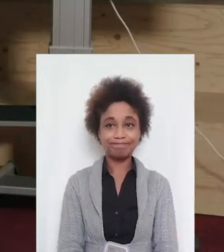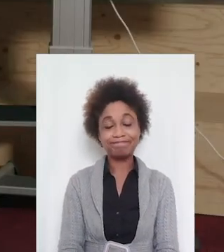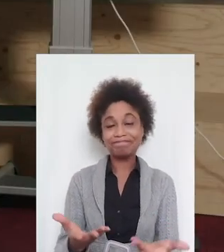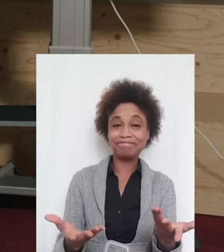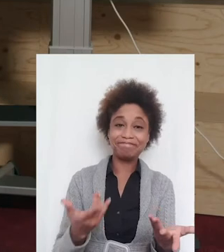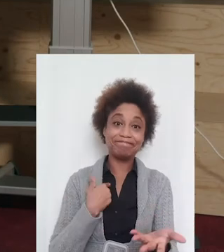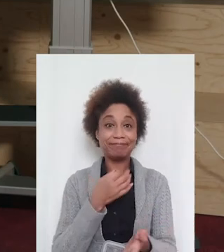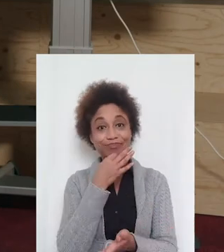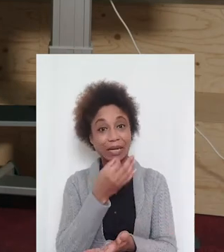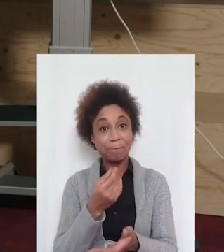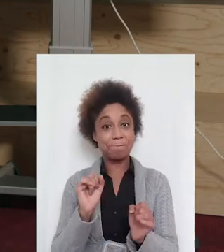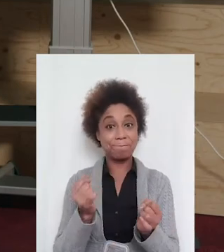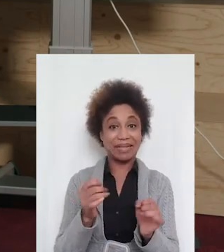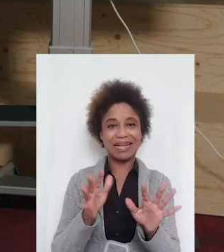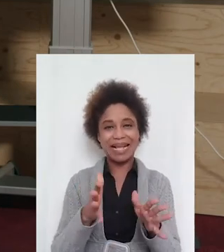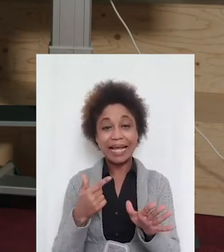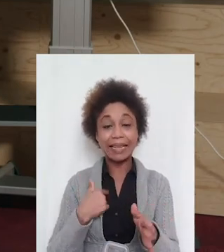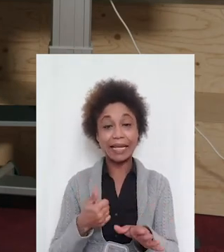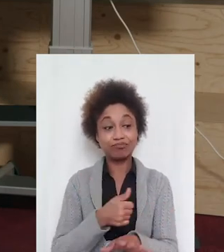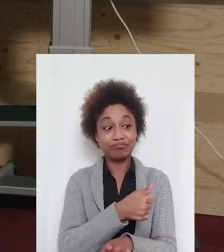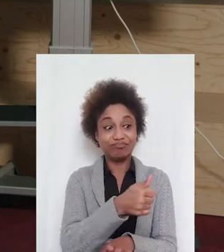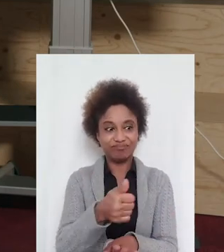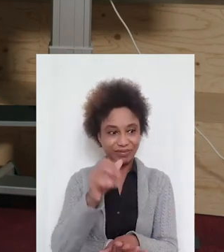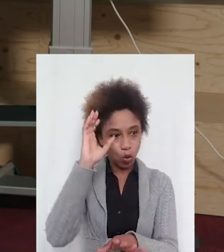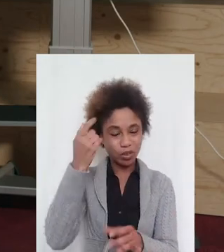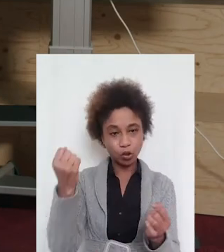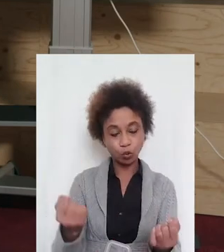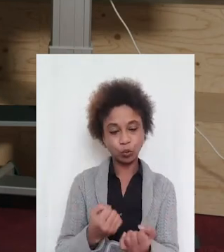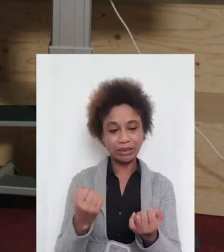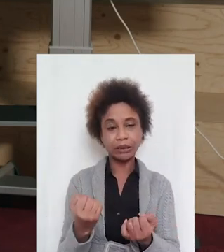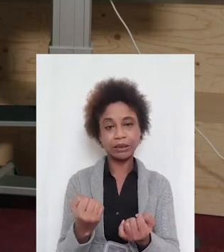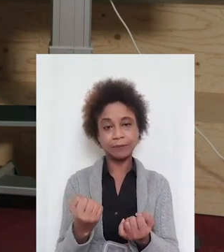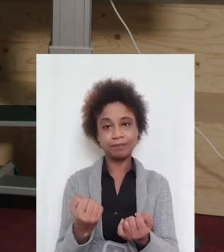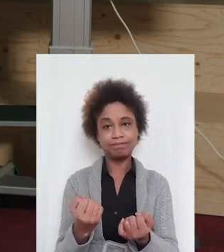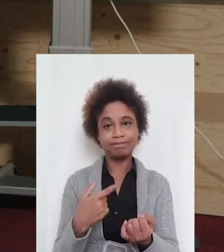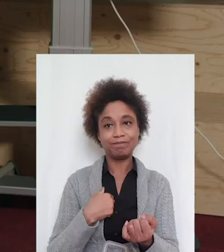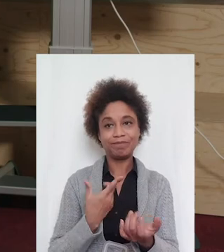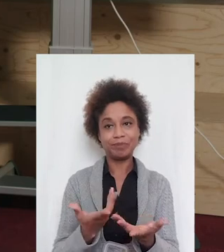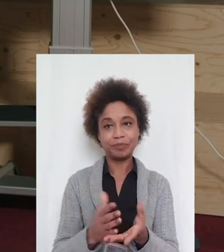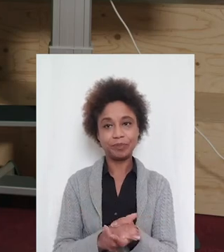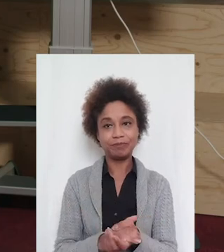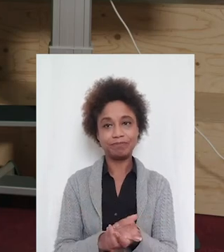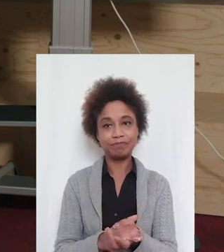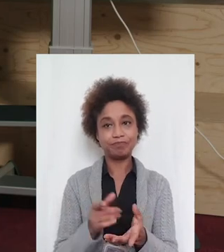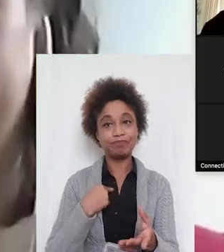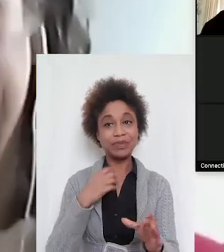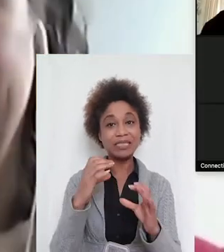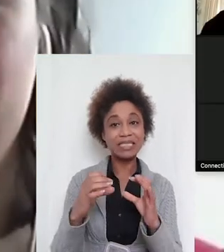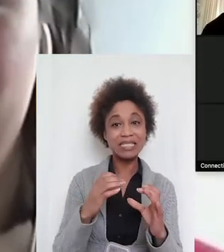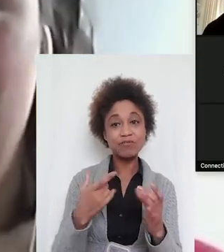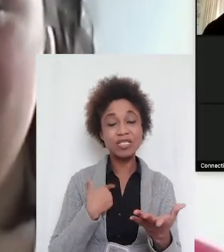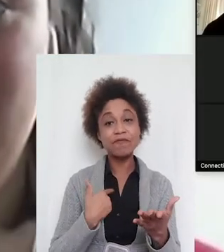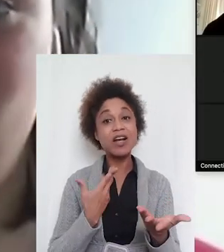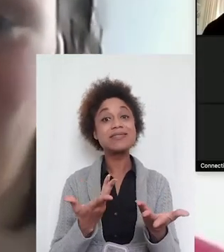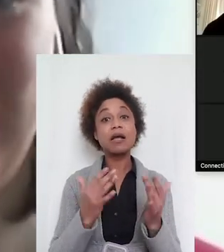De tip die ik kan geven aan eigenlijk alle culturele organisaties is wel communiceer op je website wat je